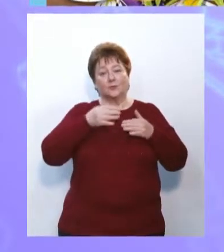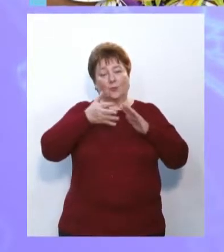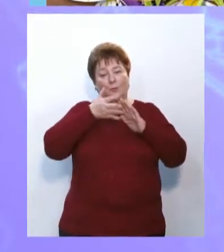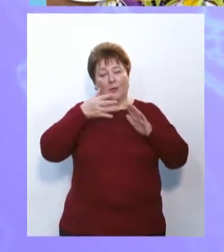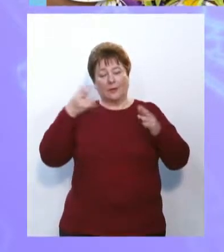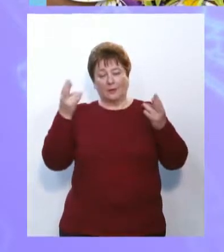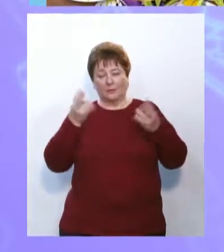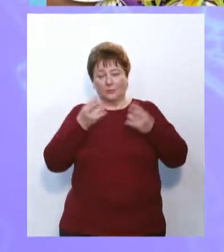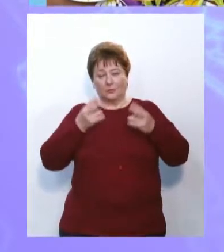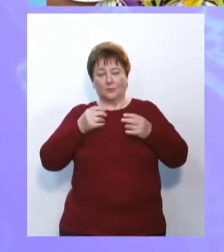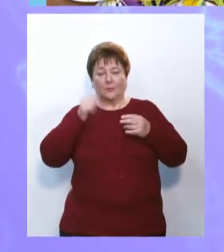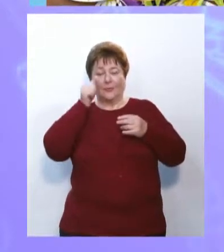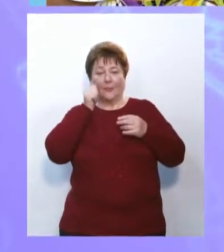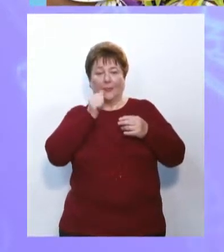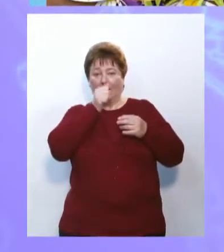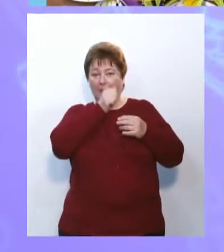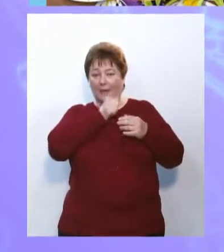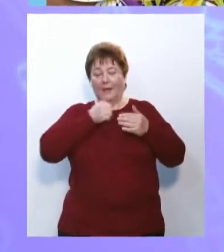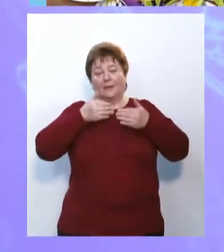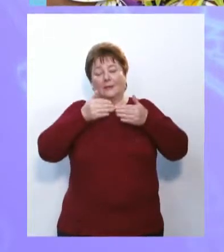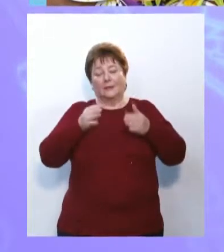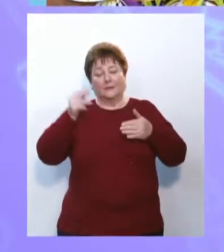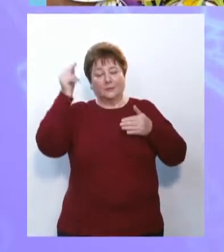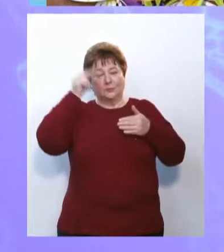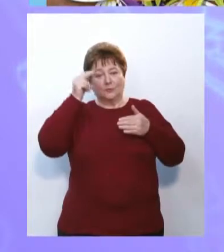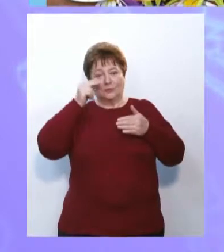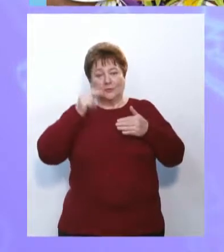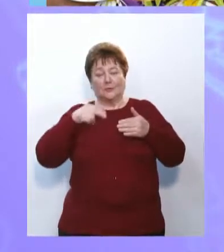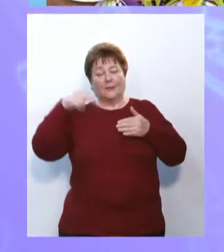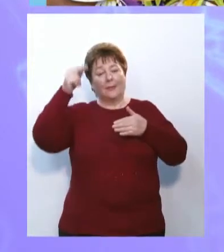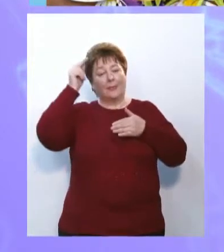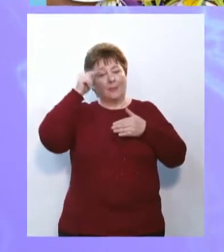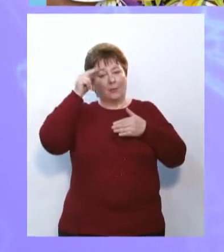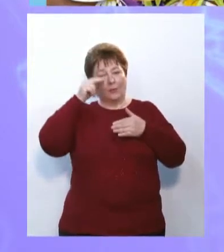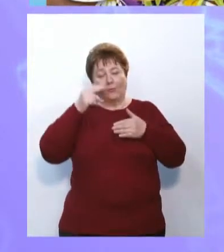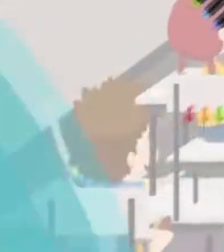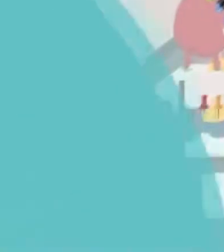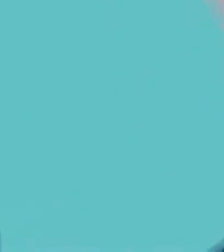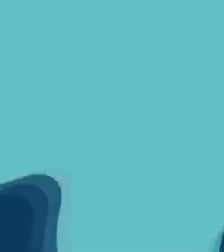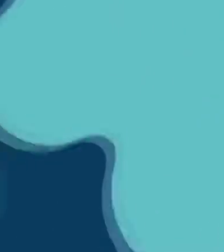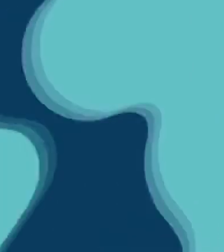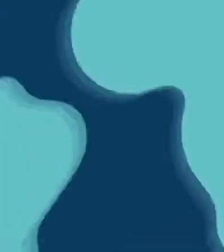учитесь тайны открывать и на уроке не зевать.